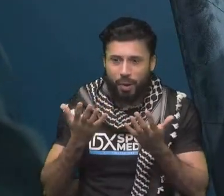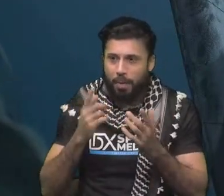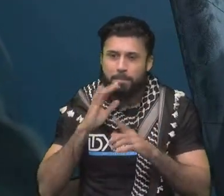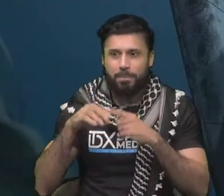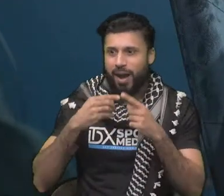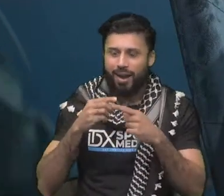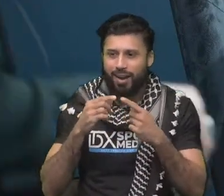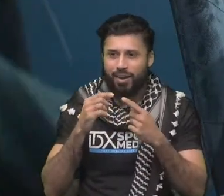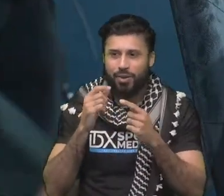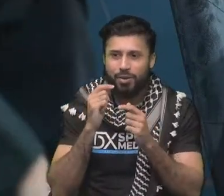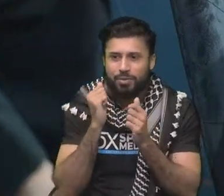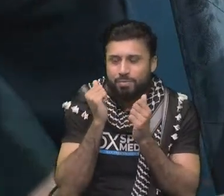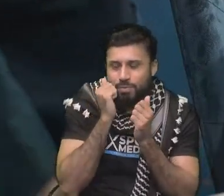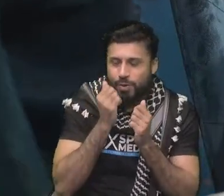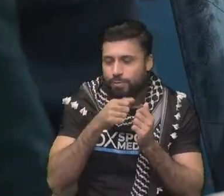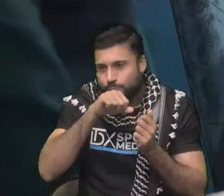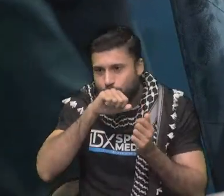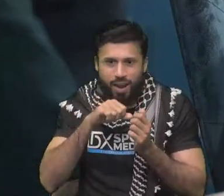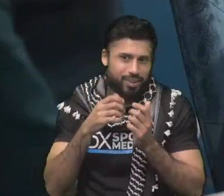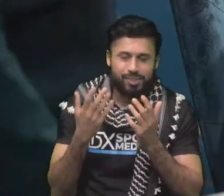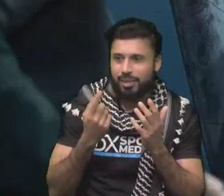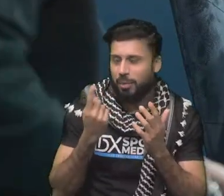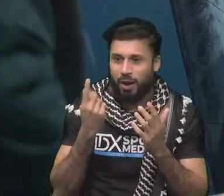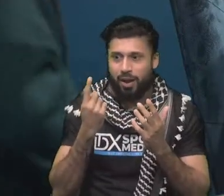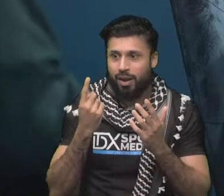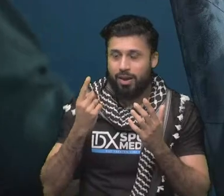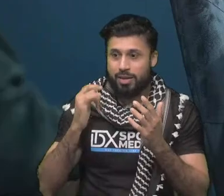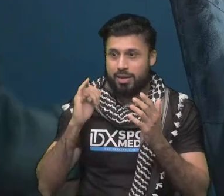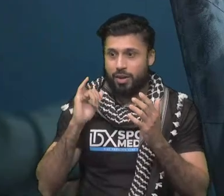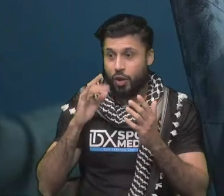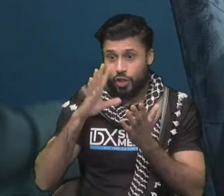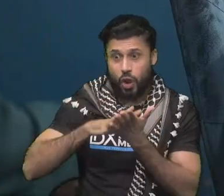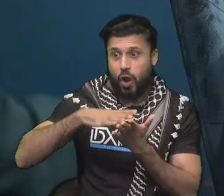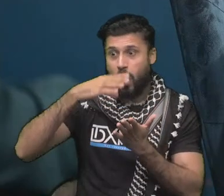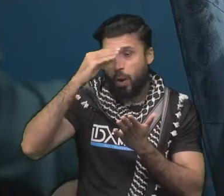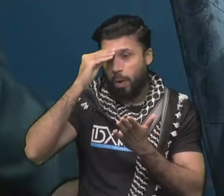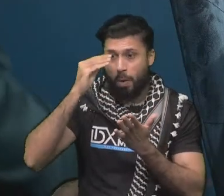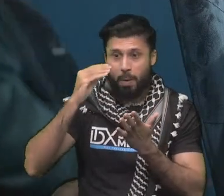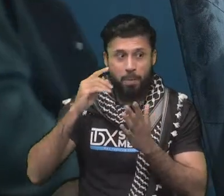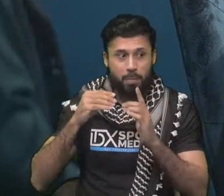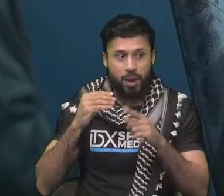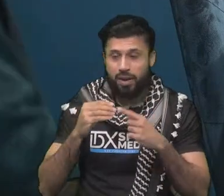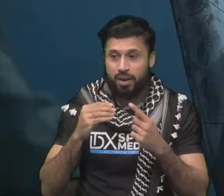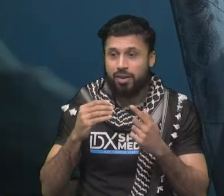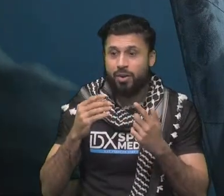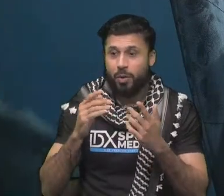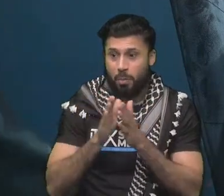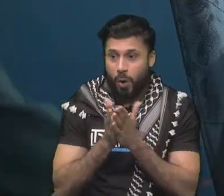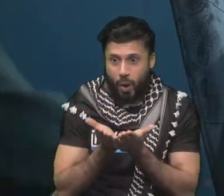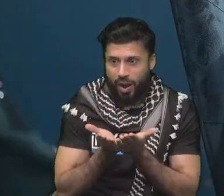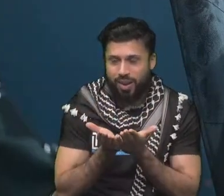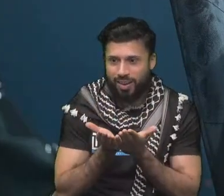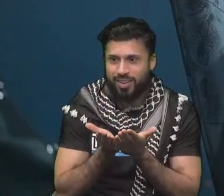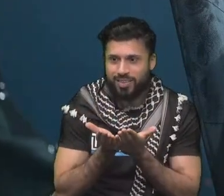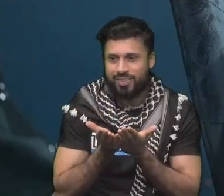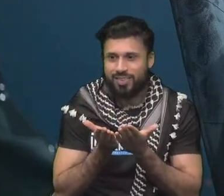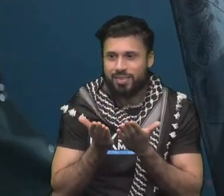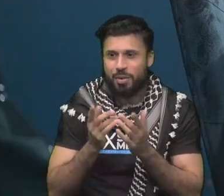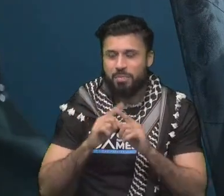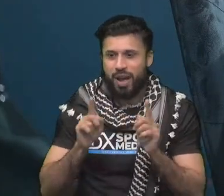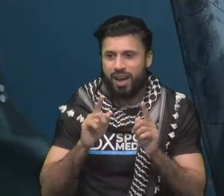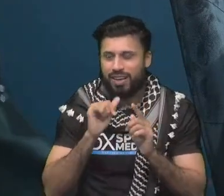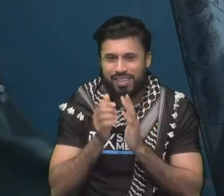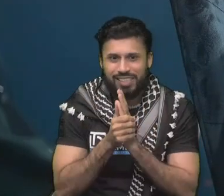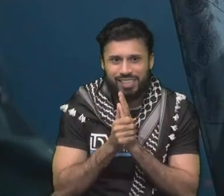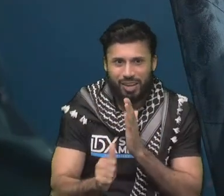بعض المنتسبين, some of those who say that they know, قال, أنا أفعل ما أفعل ثم أقول سبحان الله وبحمده مئة مرة وقد